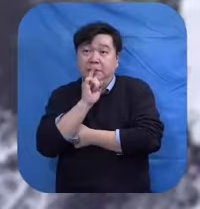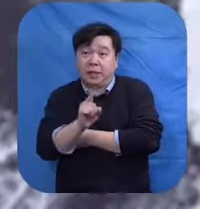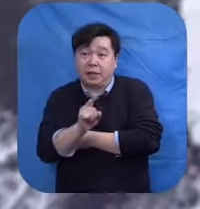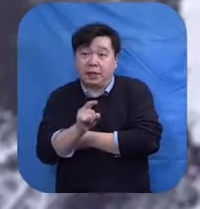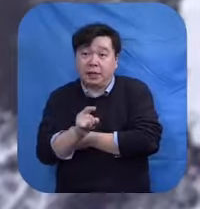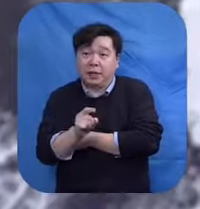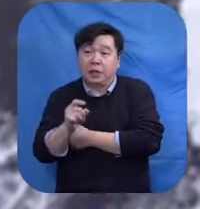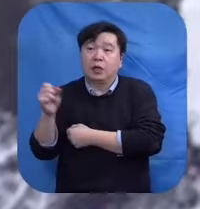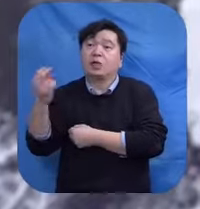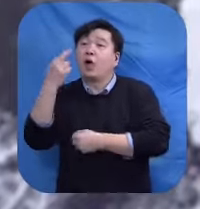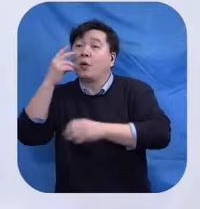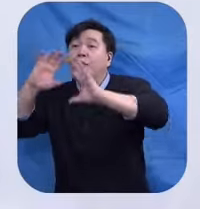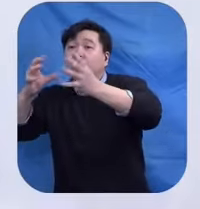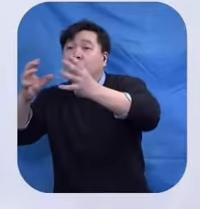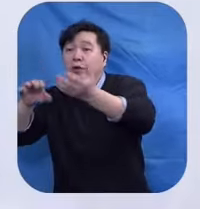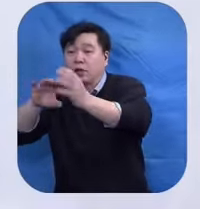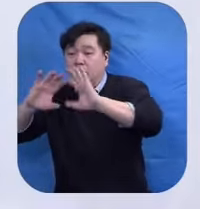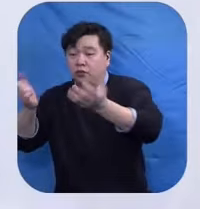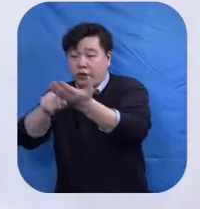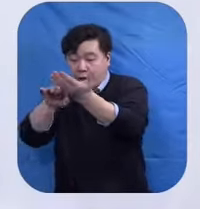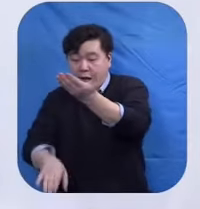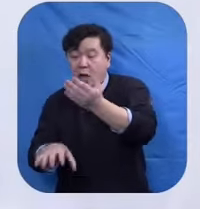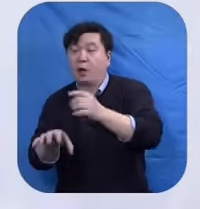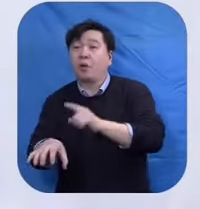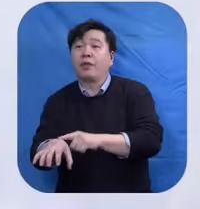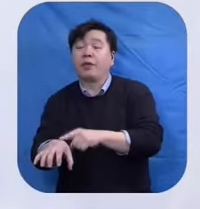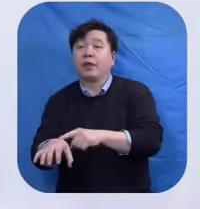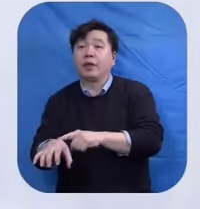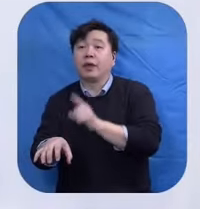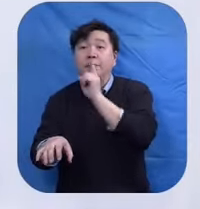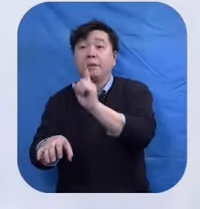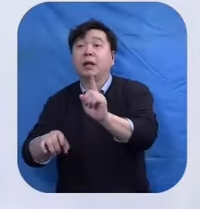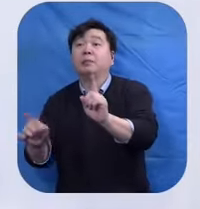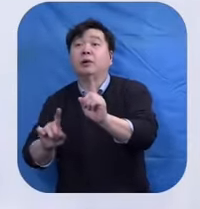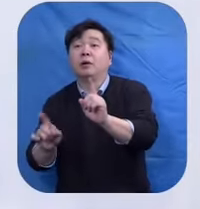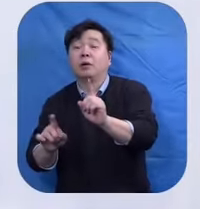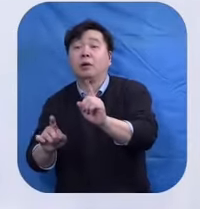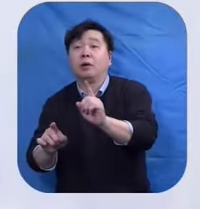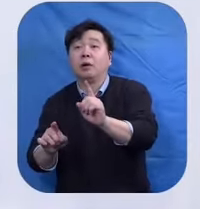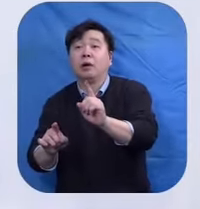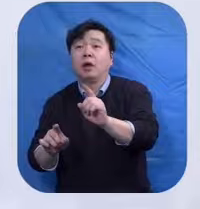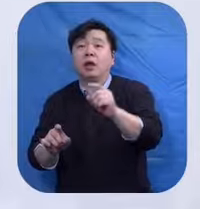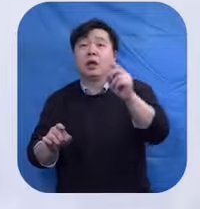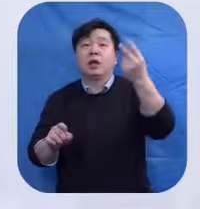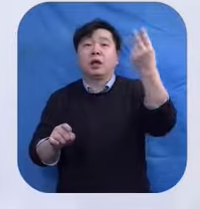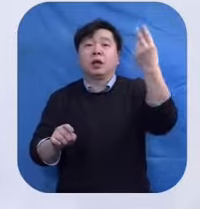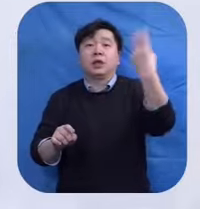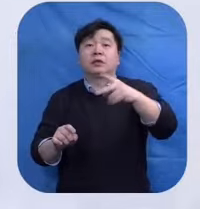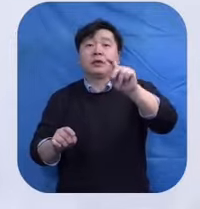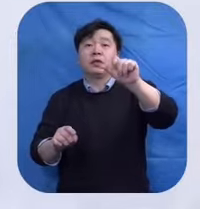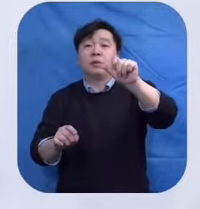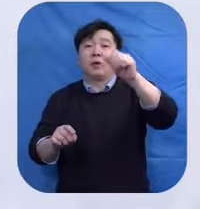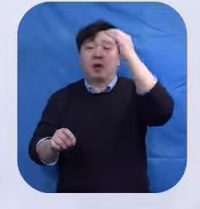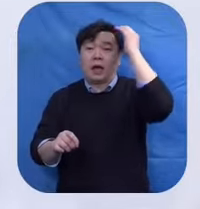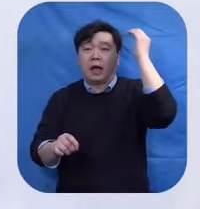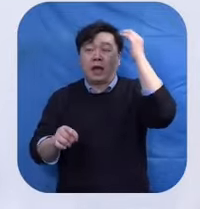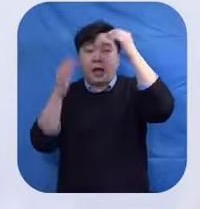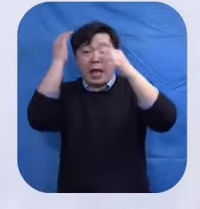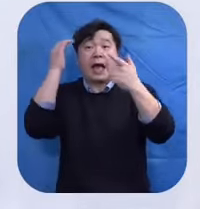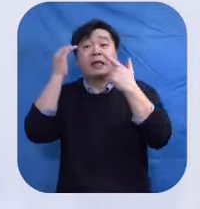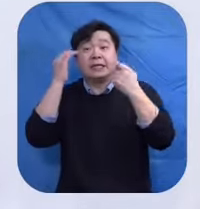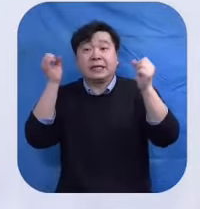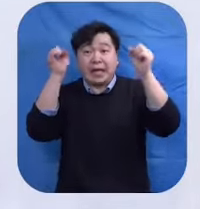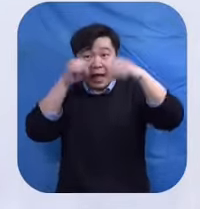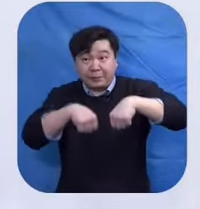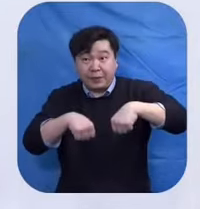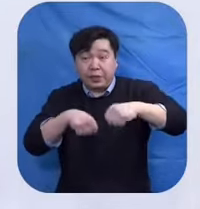미국 하원에서는 미 국무부 차관보가 2015 한일합의는 한미일